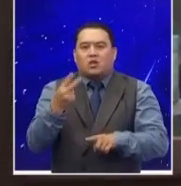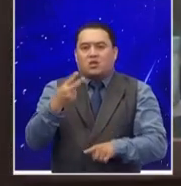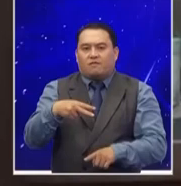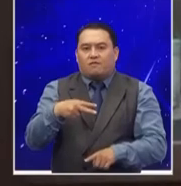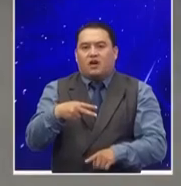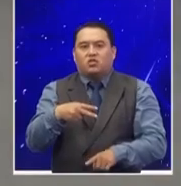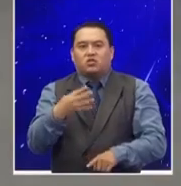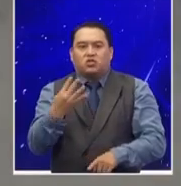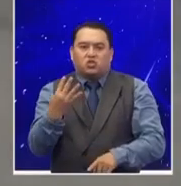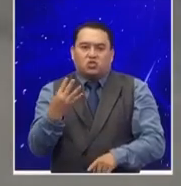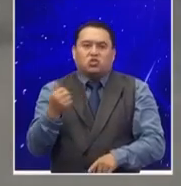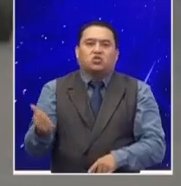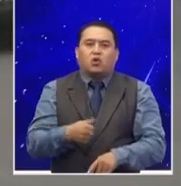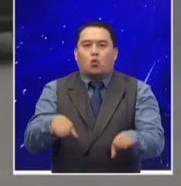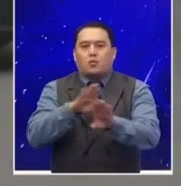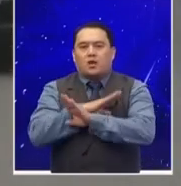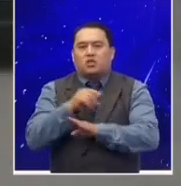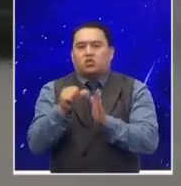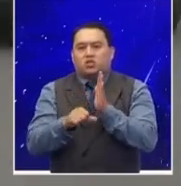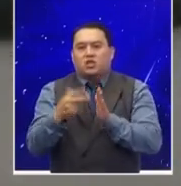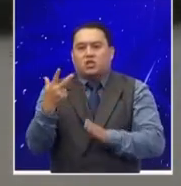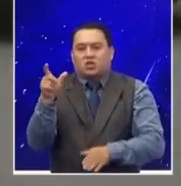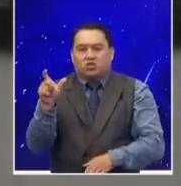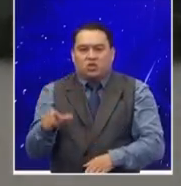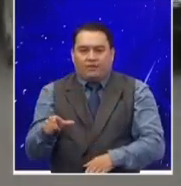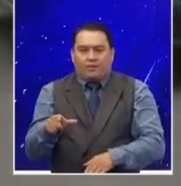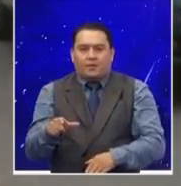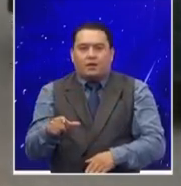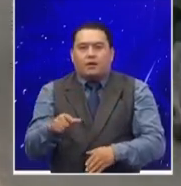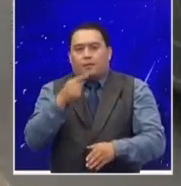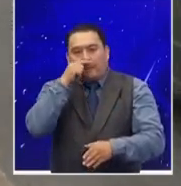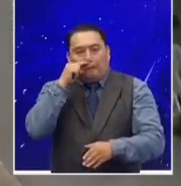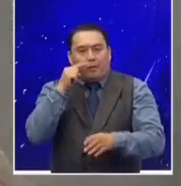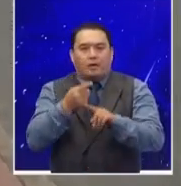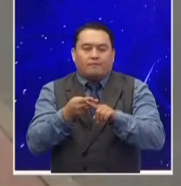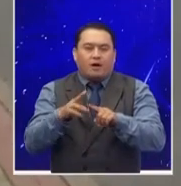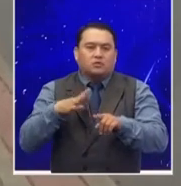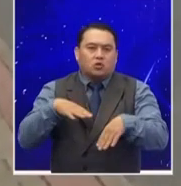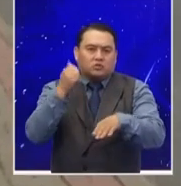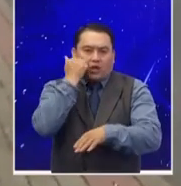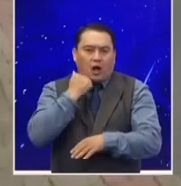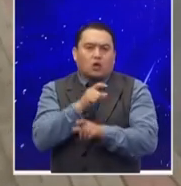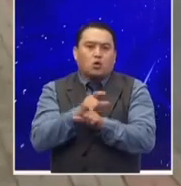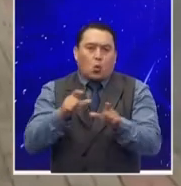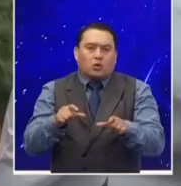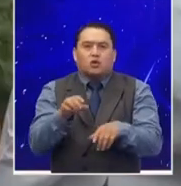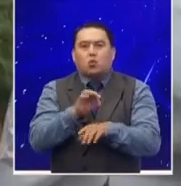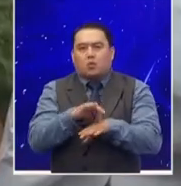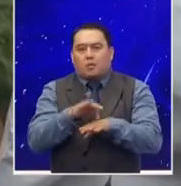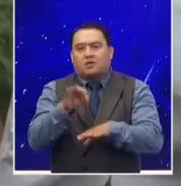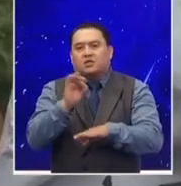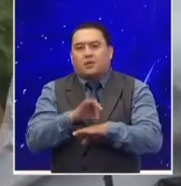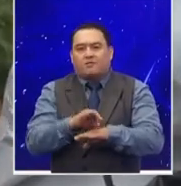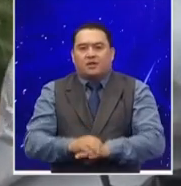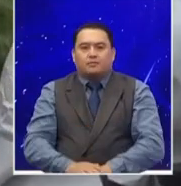утро вторника за 24 часа умерли 63 человека. Это в основном пожилые люди и пациенты с